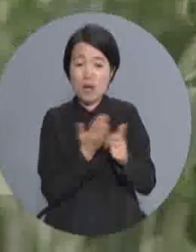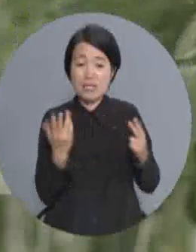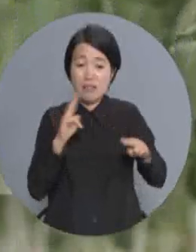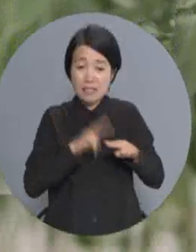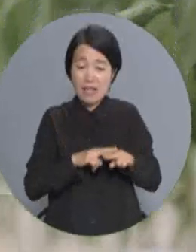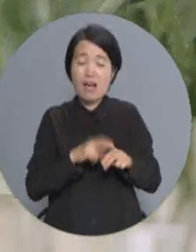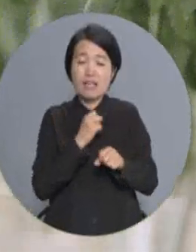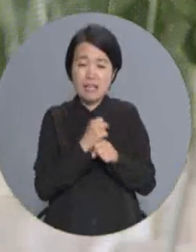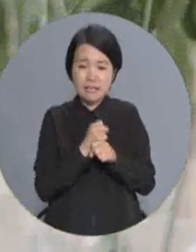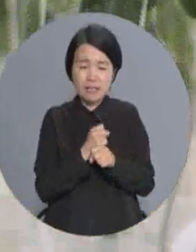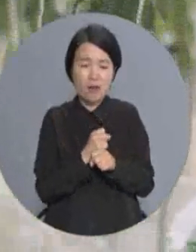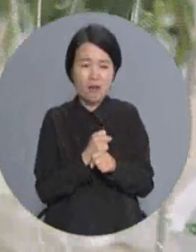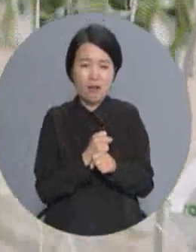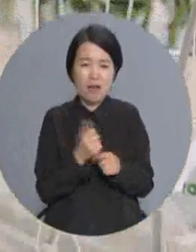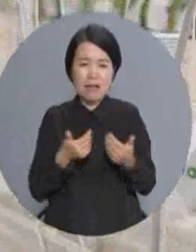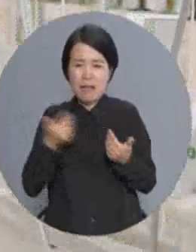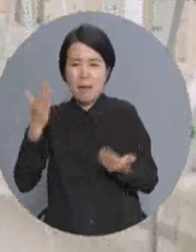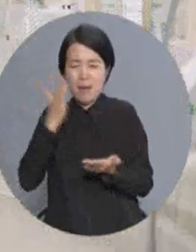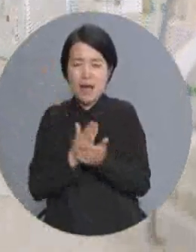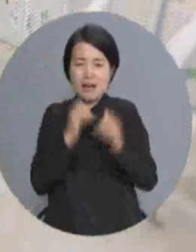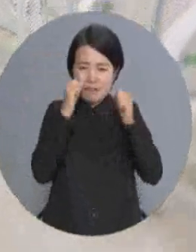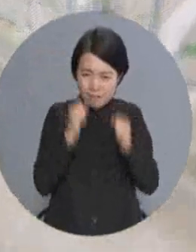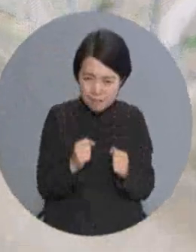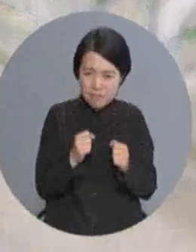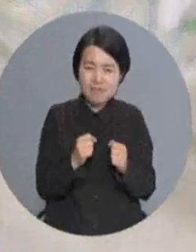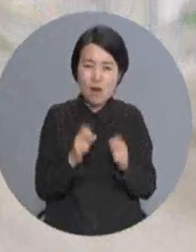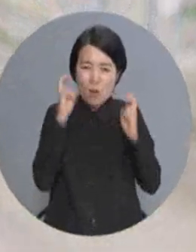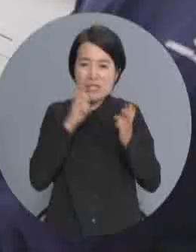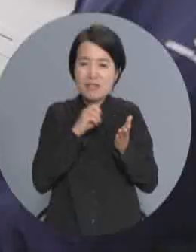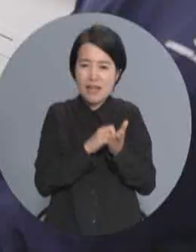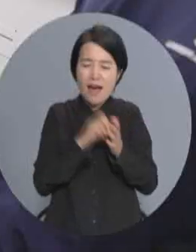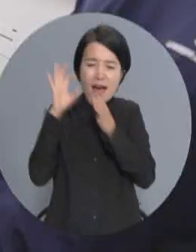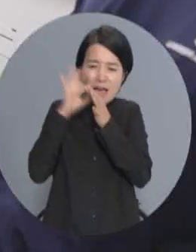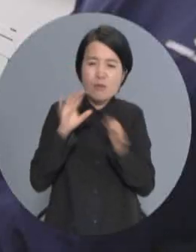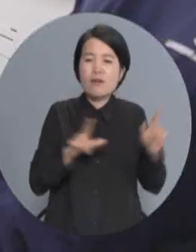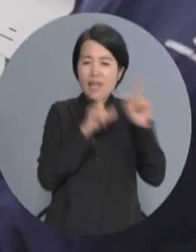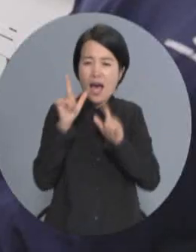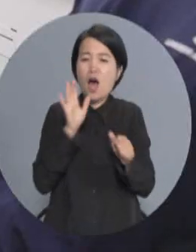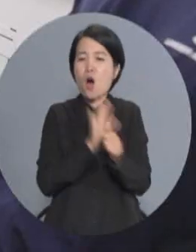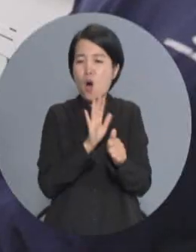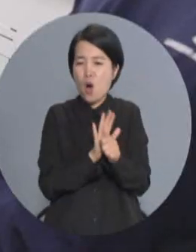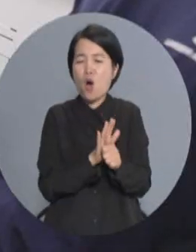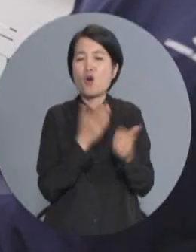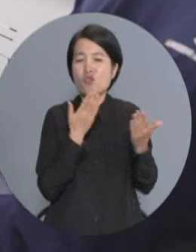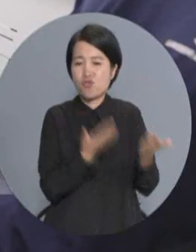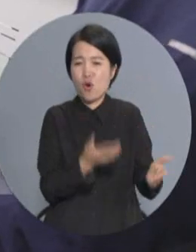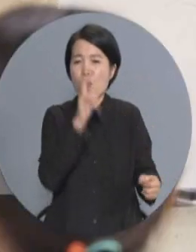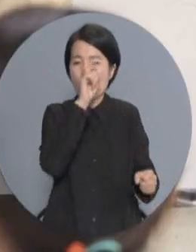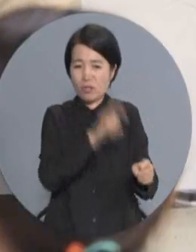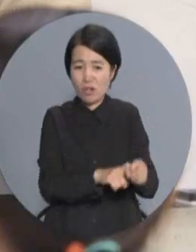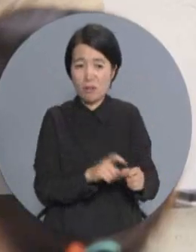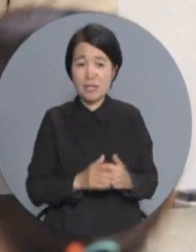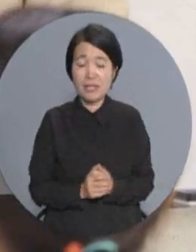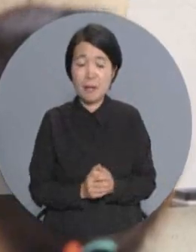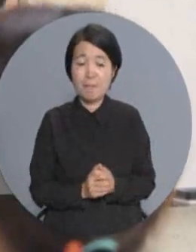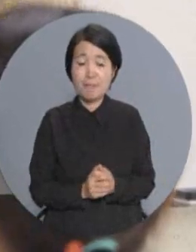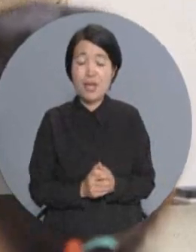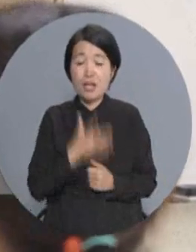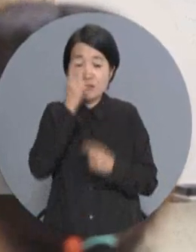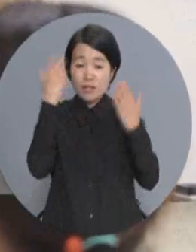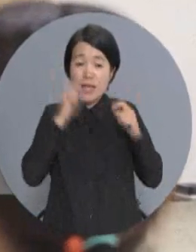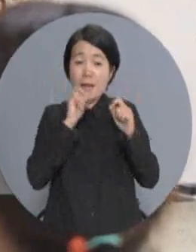발전 생태계를 구축하는 데 목적을 두고 있습니다. 순천대는 오는 2027년까지 고흥